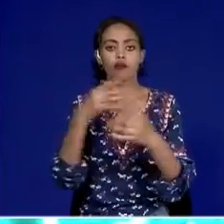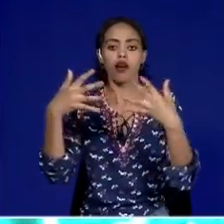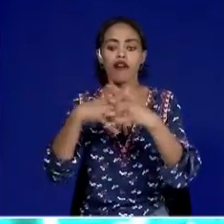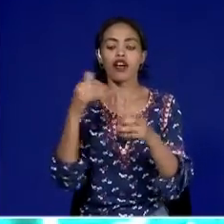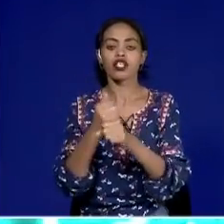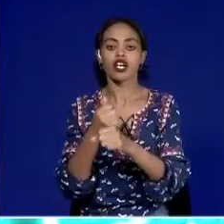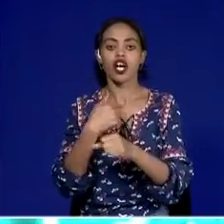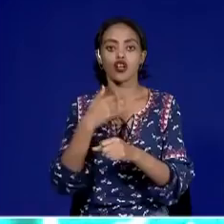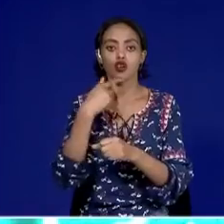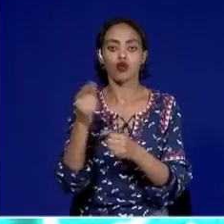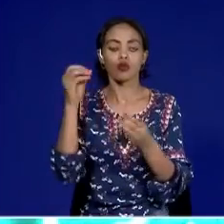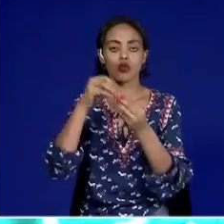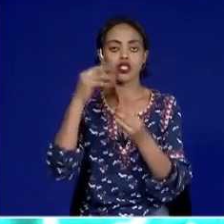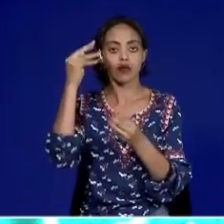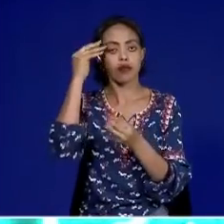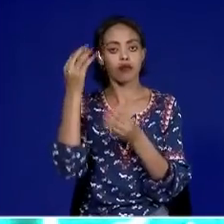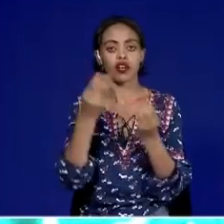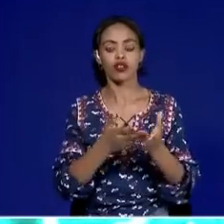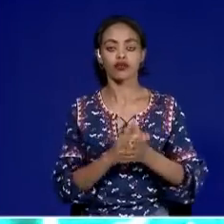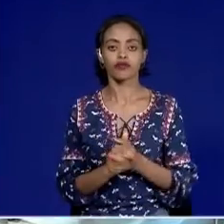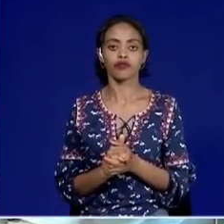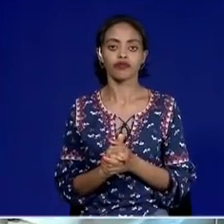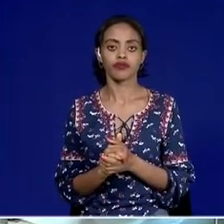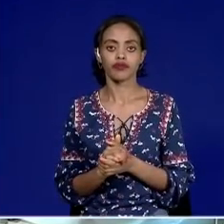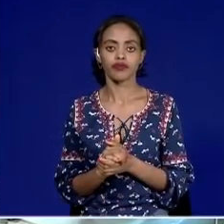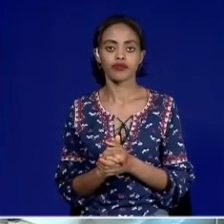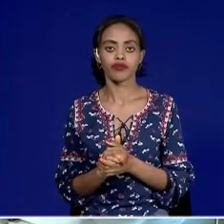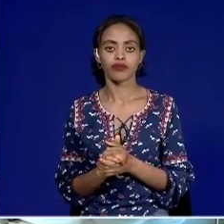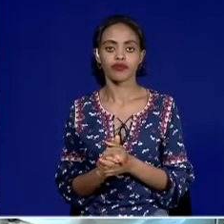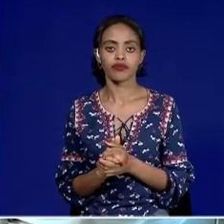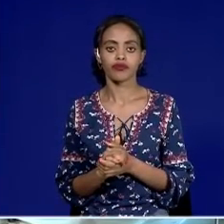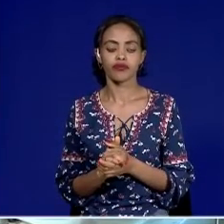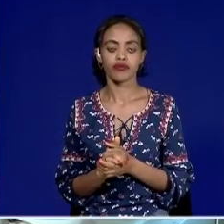እውን ኣመልኪትሎ መንበር ሃይለስላሴ ተኸታቲልዎ ኣሎ።